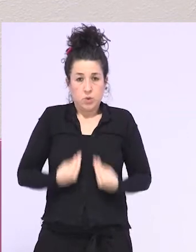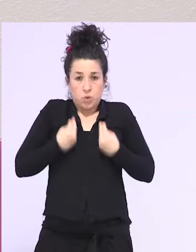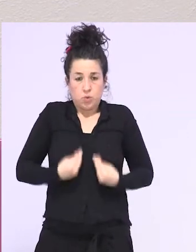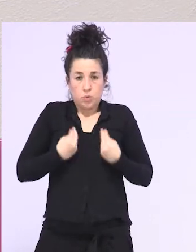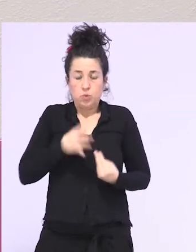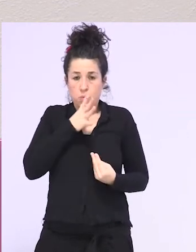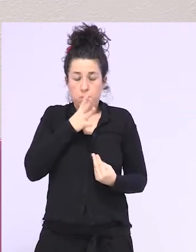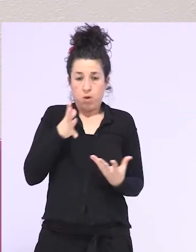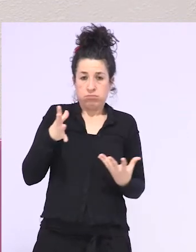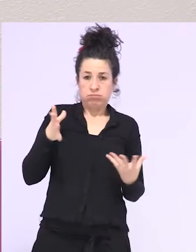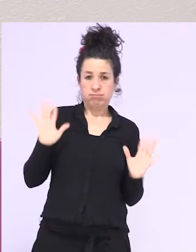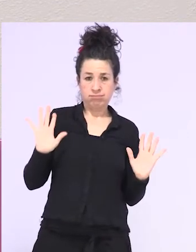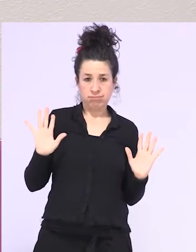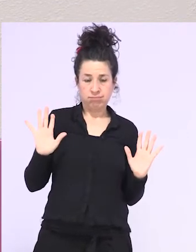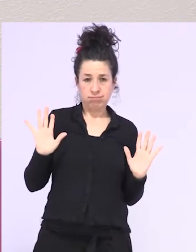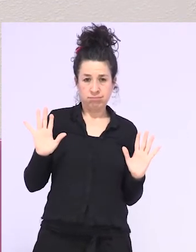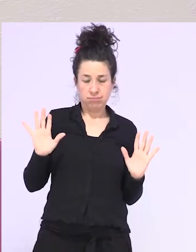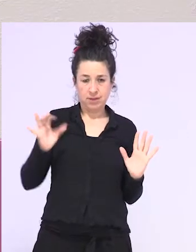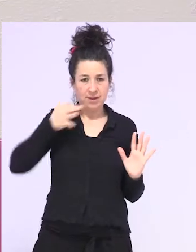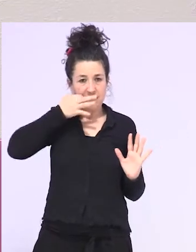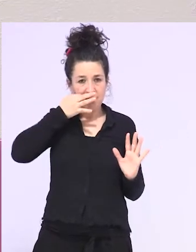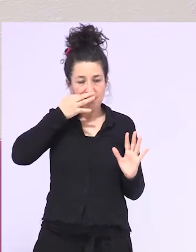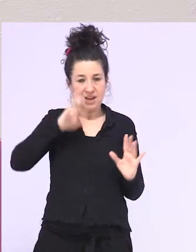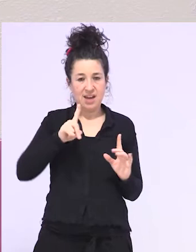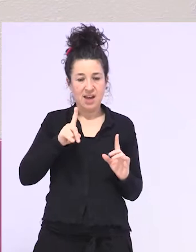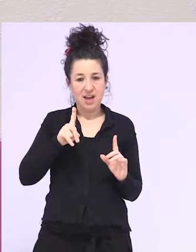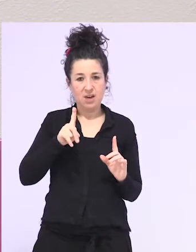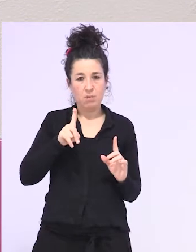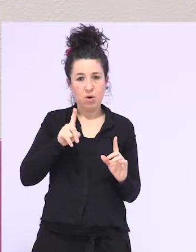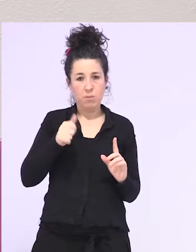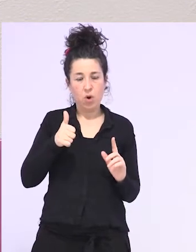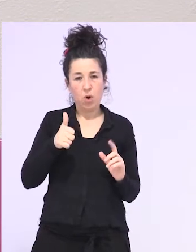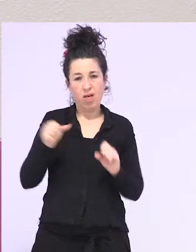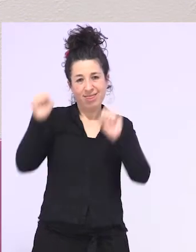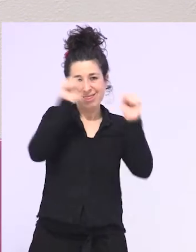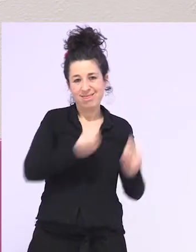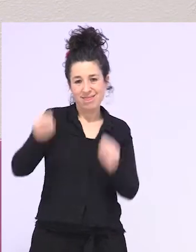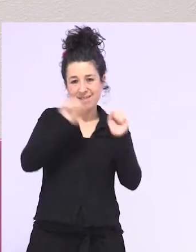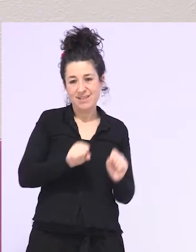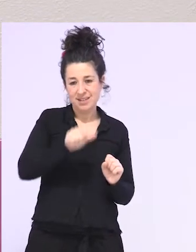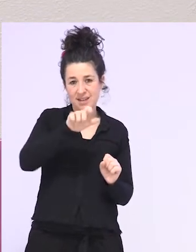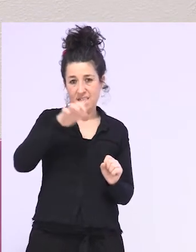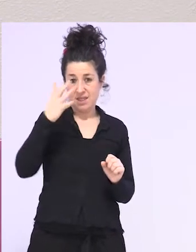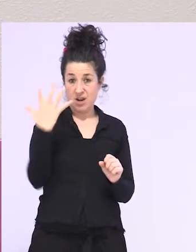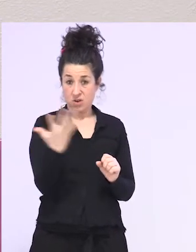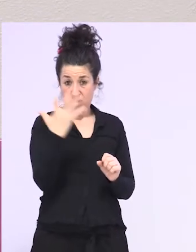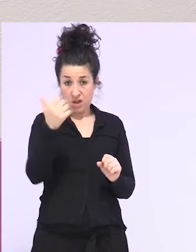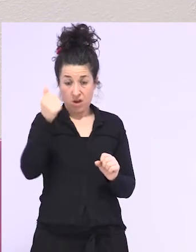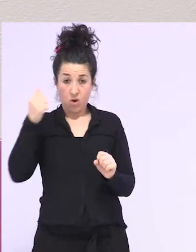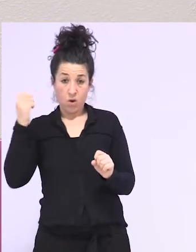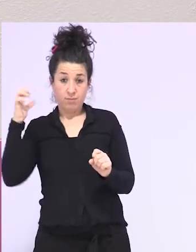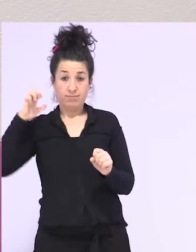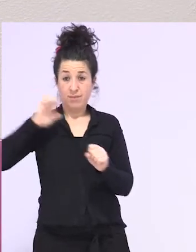zen, ez? Zen erasotzaileen defentsaren idatzia gutxora bera, bera argumentu guztiak, ba hor,